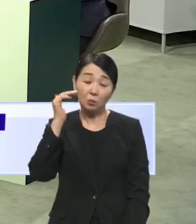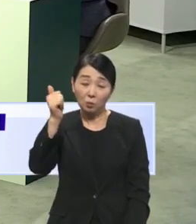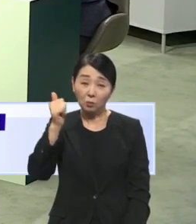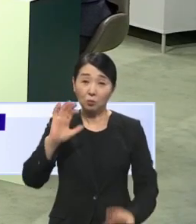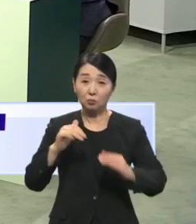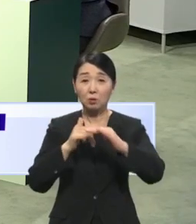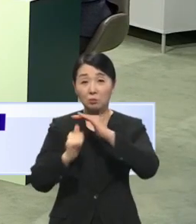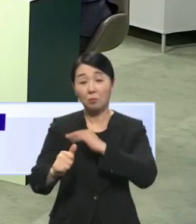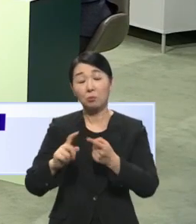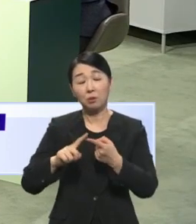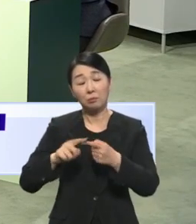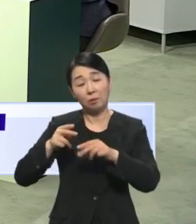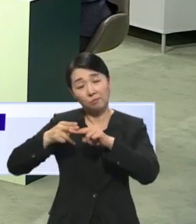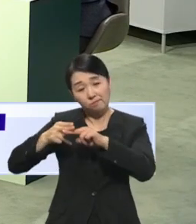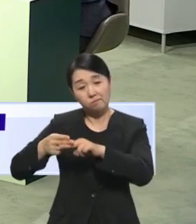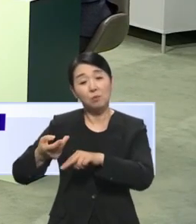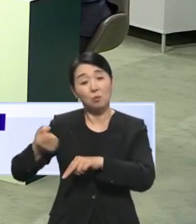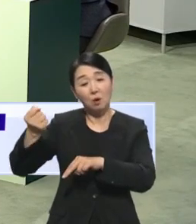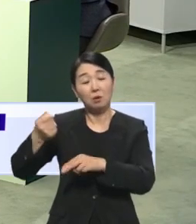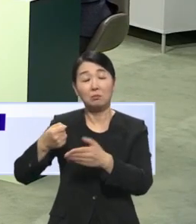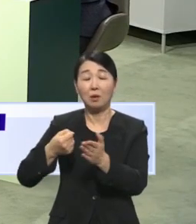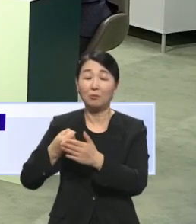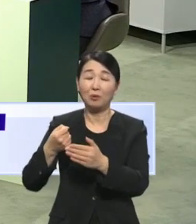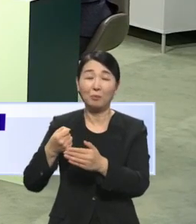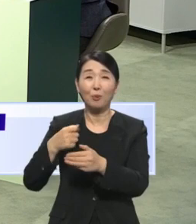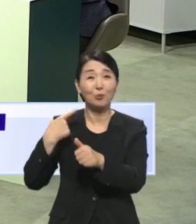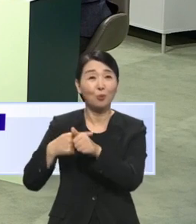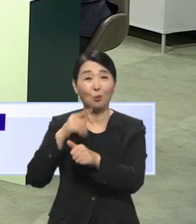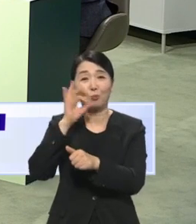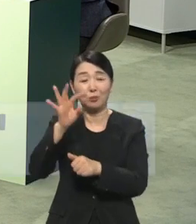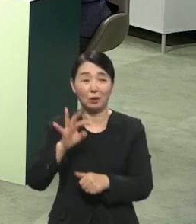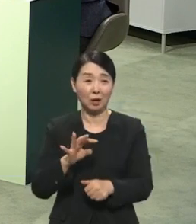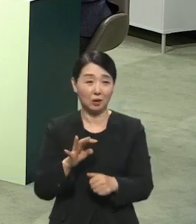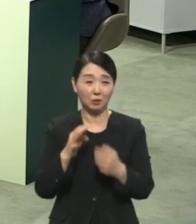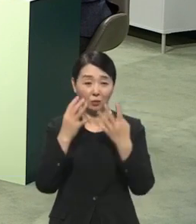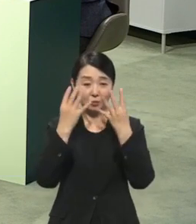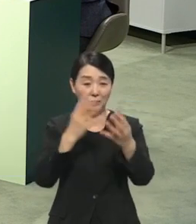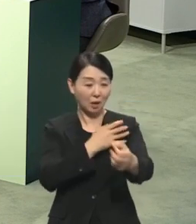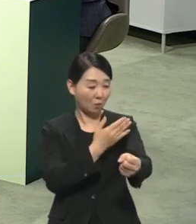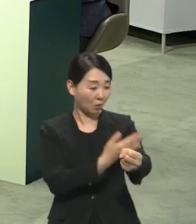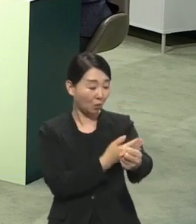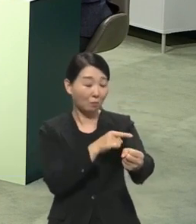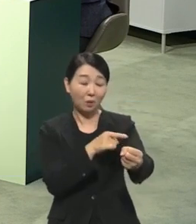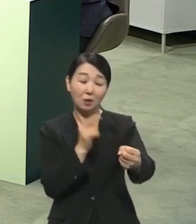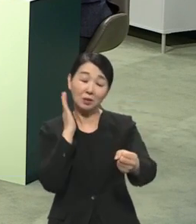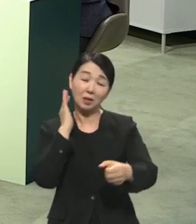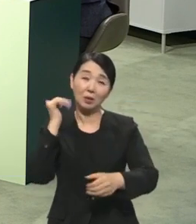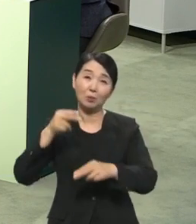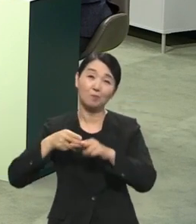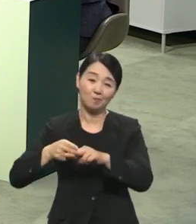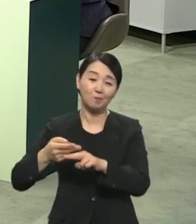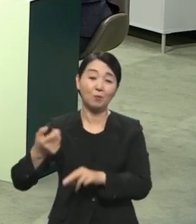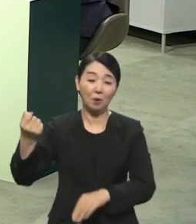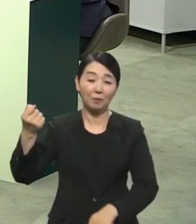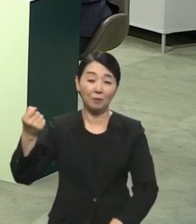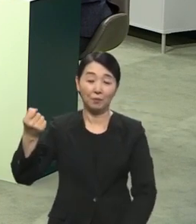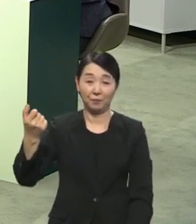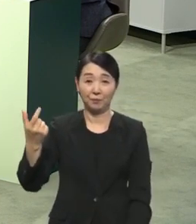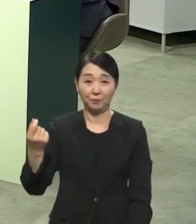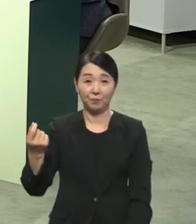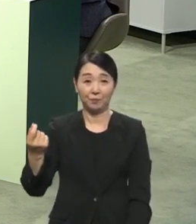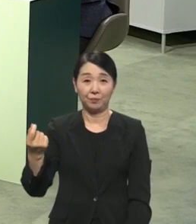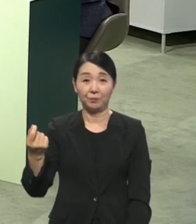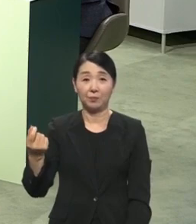하는 거는 헌법에 비추어진 권한이기 때문에 그건 탓할 수 없는 거죠 사병권이라고 하는게 대통령의 유일무이한 고유 권한이기도